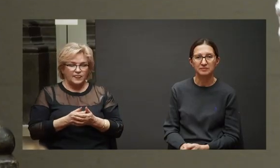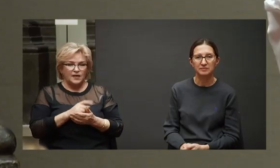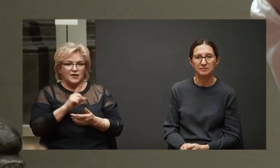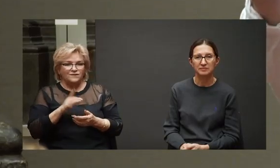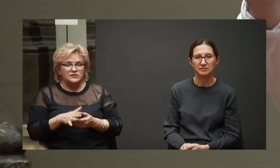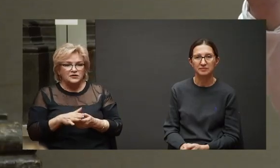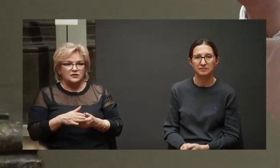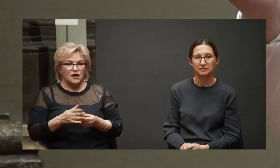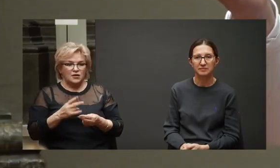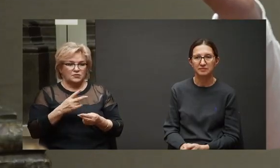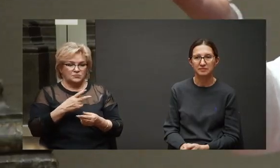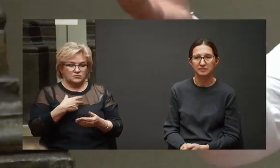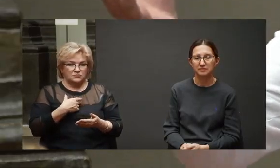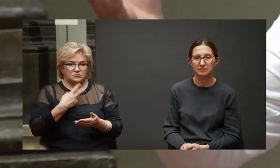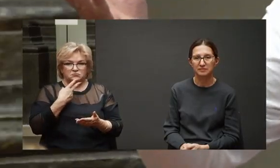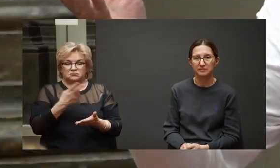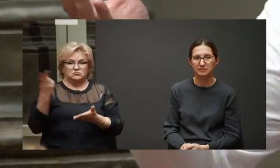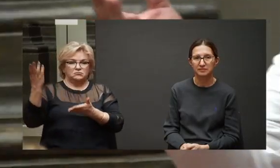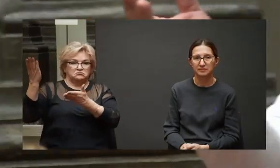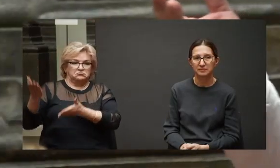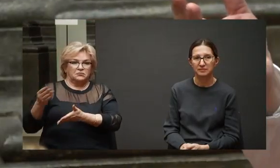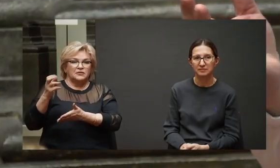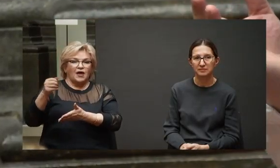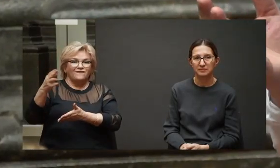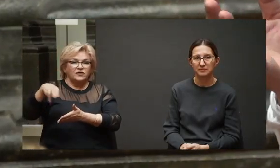Все время передо мной Давид.